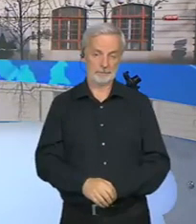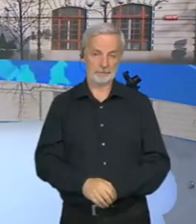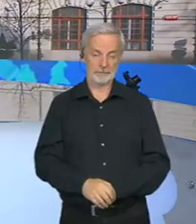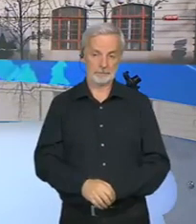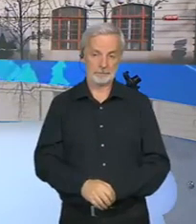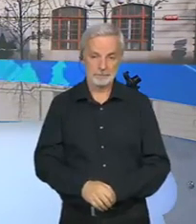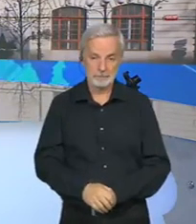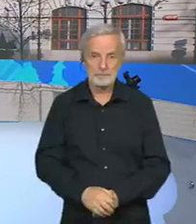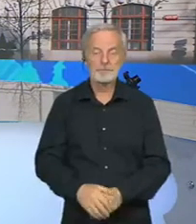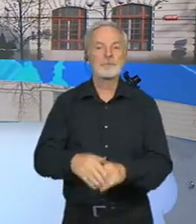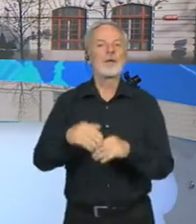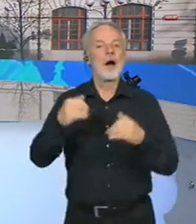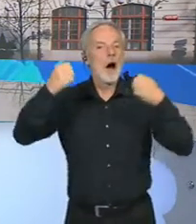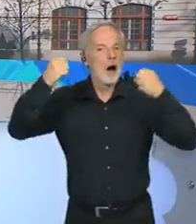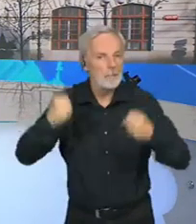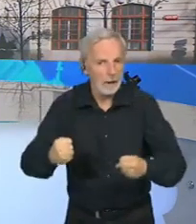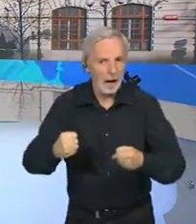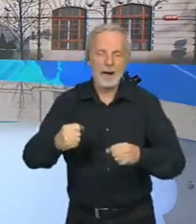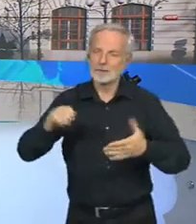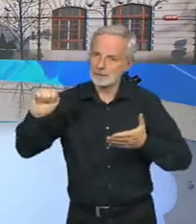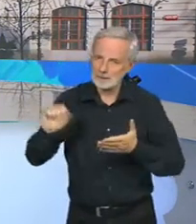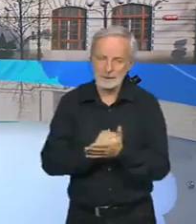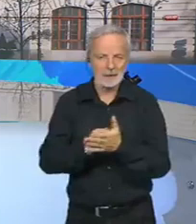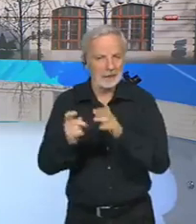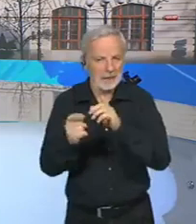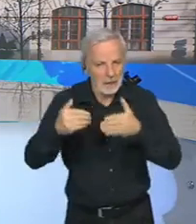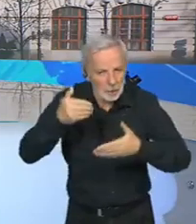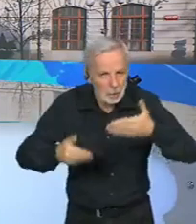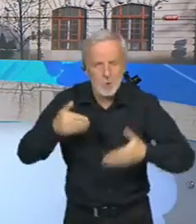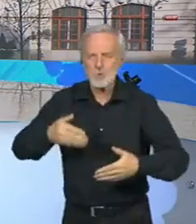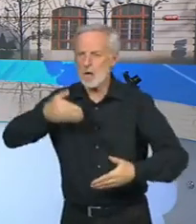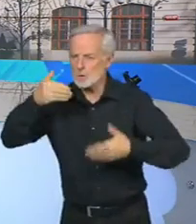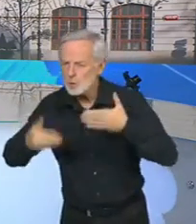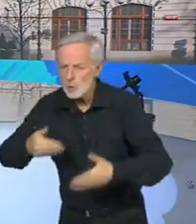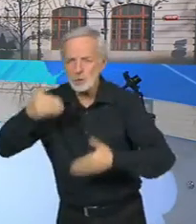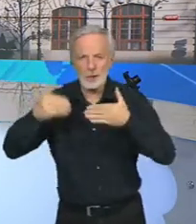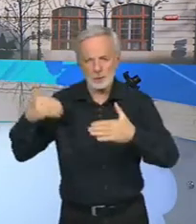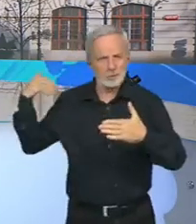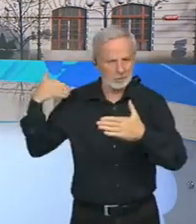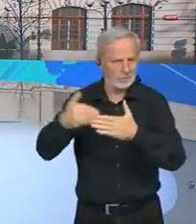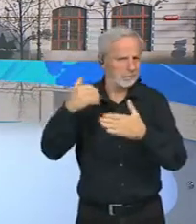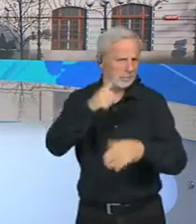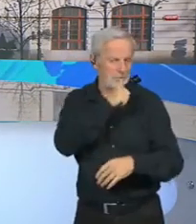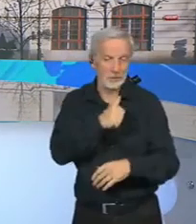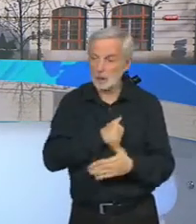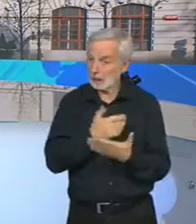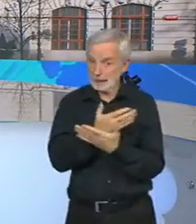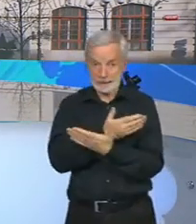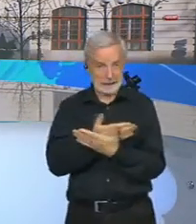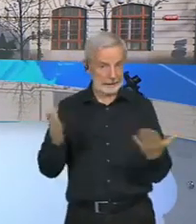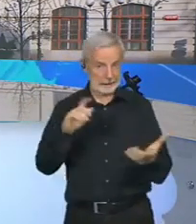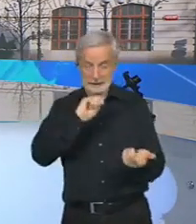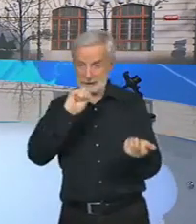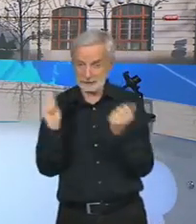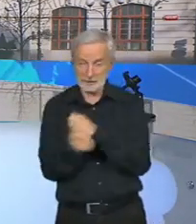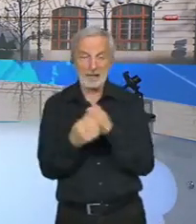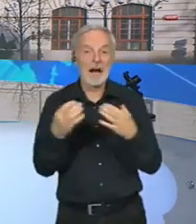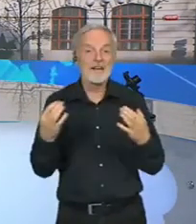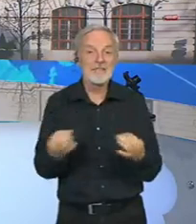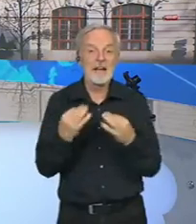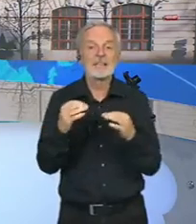Ani další dvě jednání v posledních 24 hodinách nepřinesla žádný posun v tom, kdo vytvoří povolební koalici v